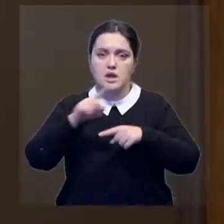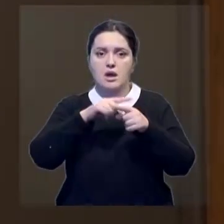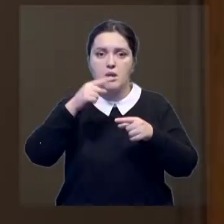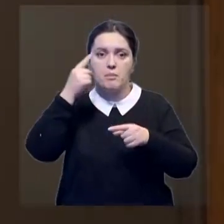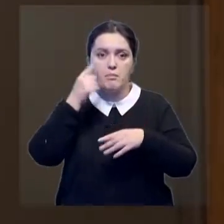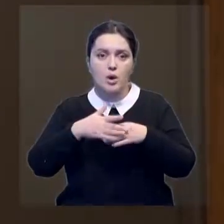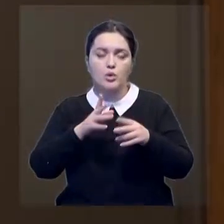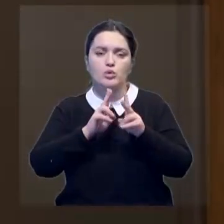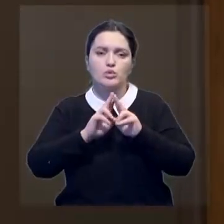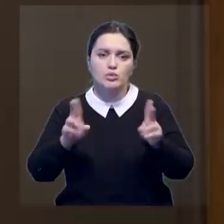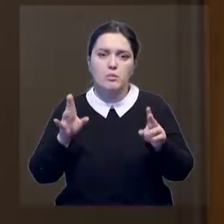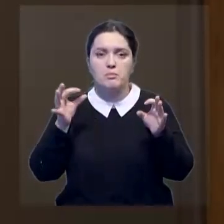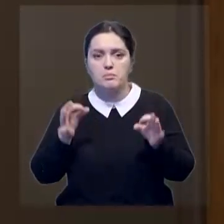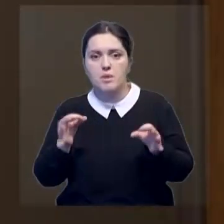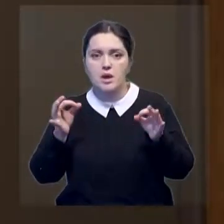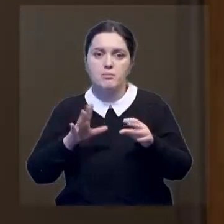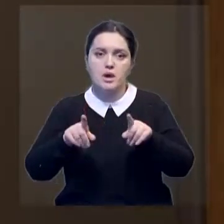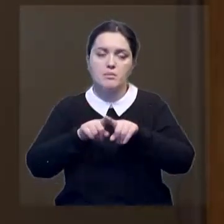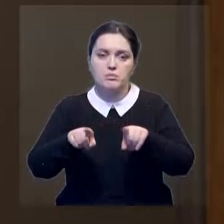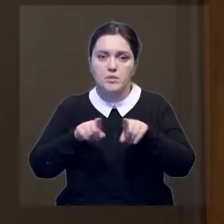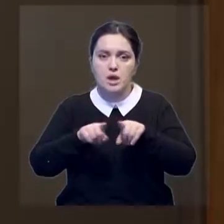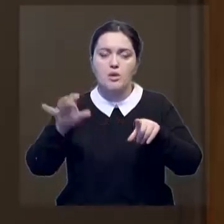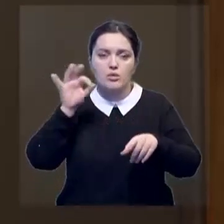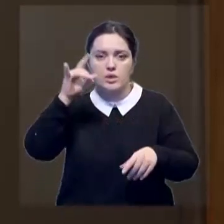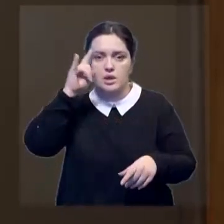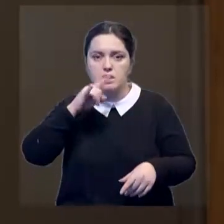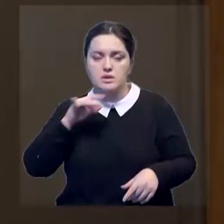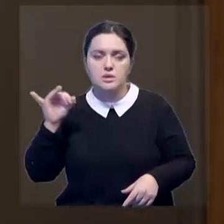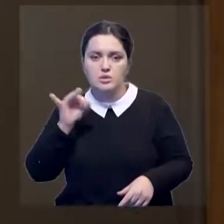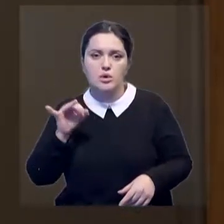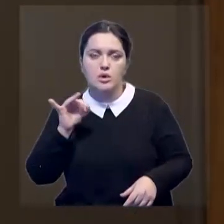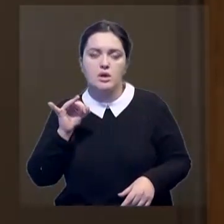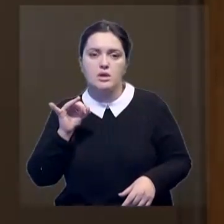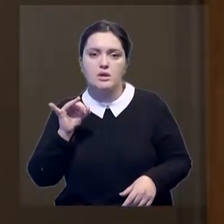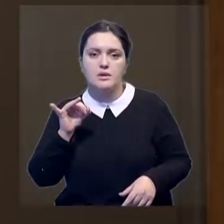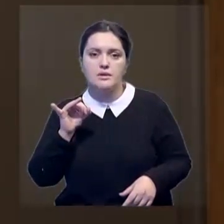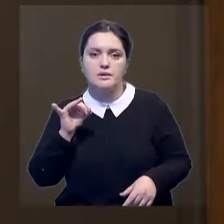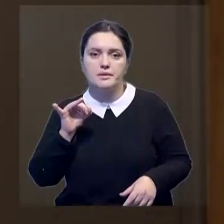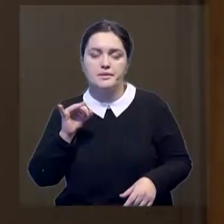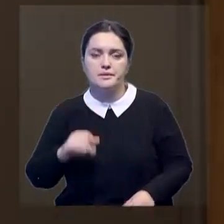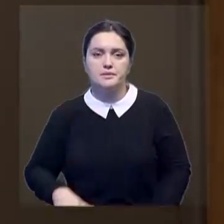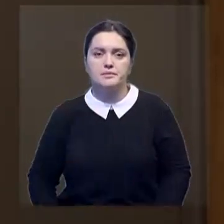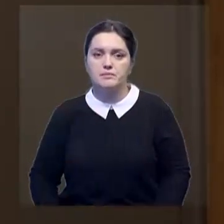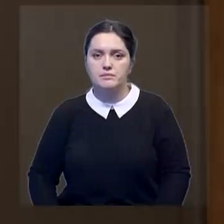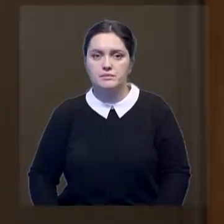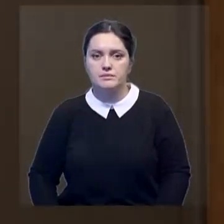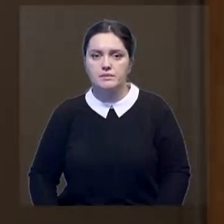да, видный, да, кто популяризатор действительно правильный, допустим, да, а кто на самом деле относится к разряду беллетристики.